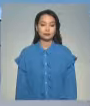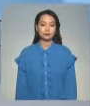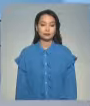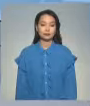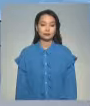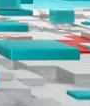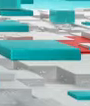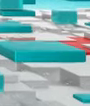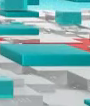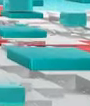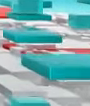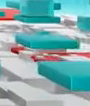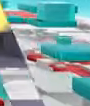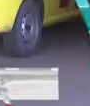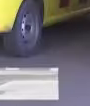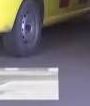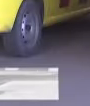көрейік.